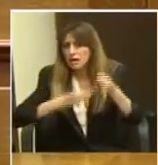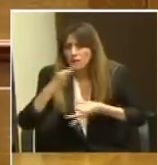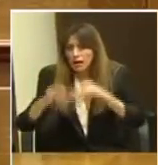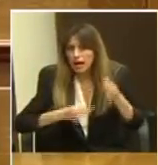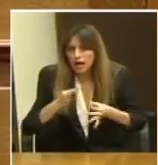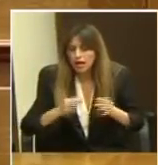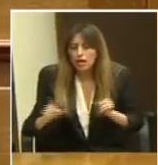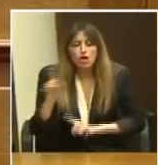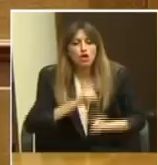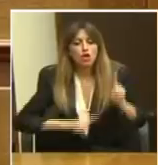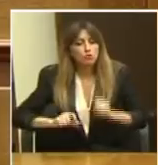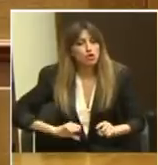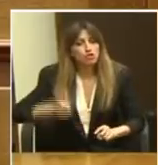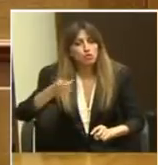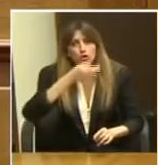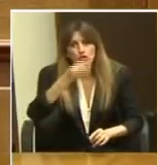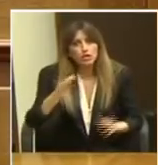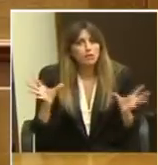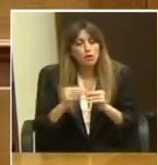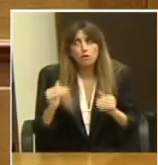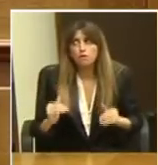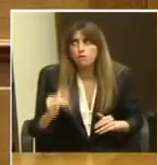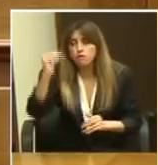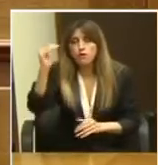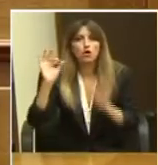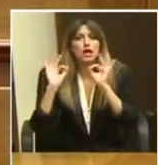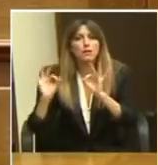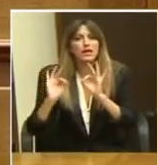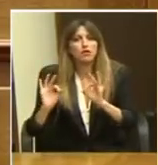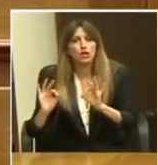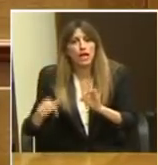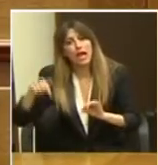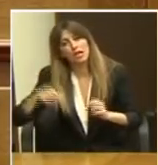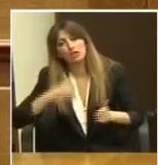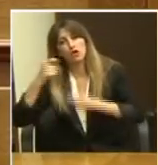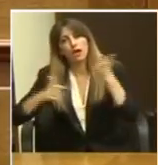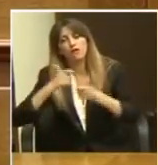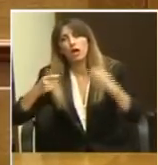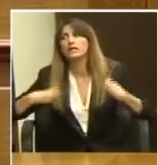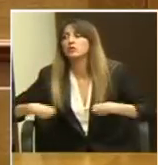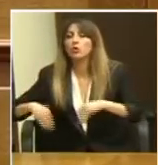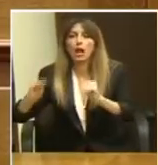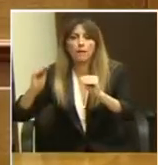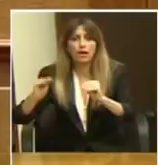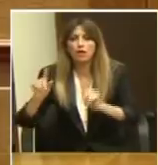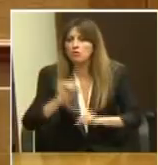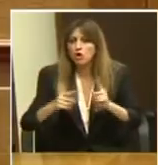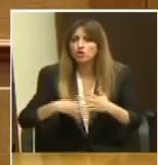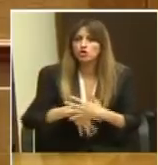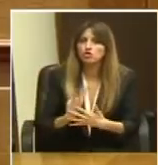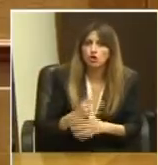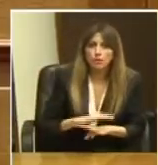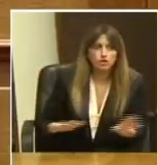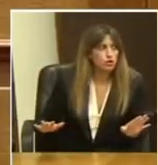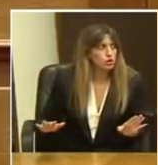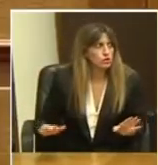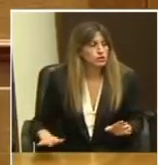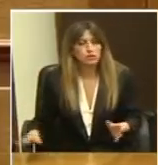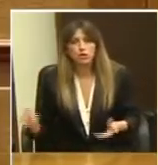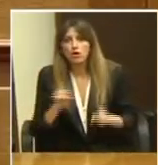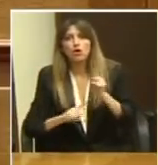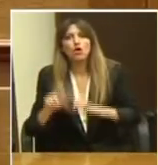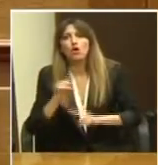άνω Μακεδονίες και δεν έχει τελειώμα το ξεπούλημα? Το Πασόκ. Ποιος αναγνώρισε πρώτος τα Σκόπια της Μακεδονίας στις 2 Δεκεμβρίου